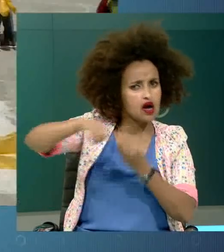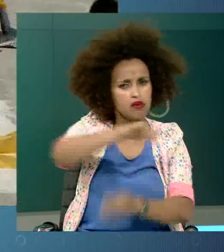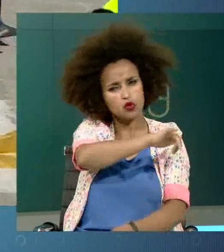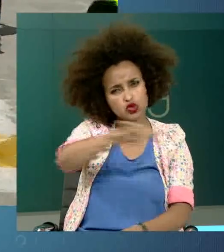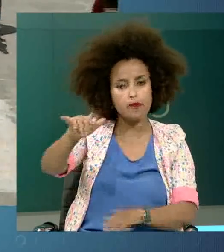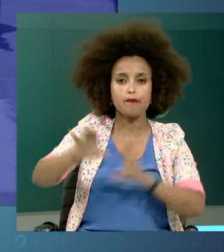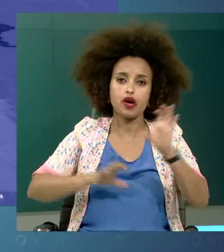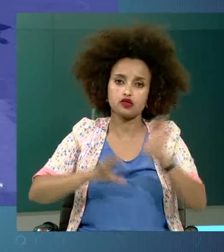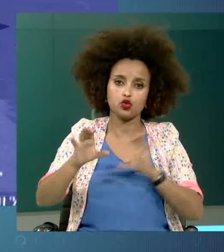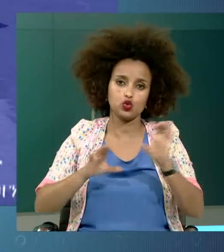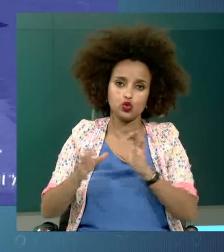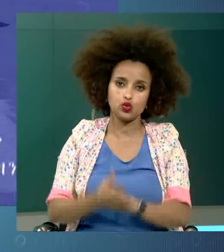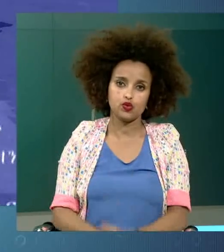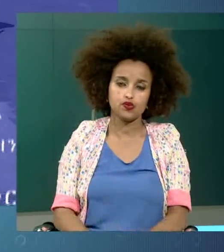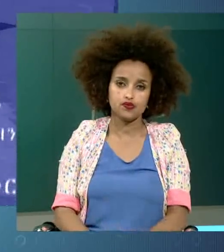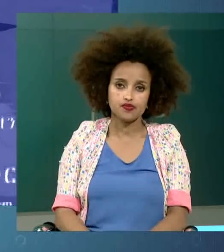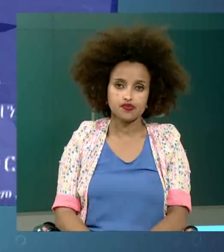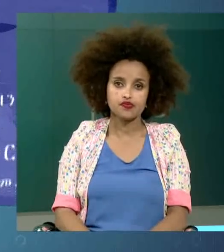አድርጉ።